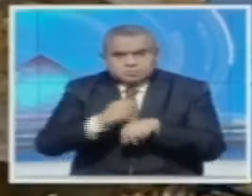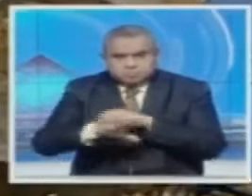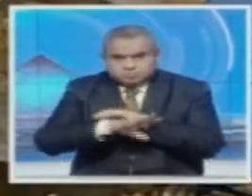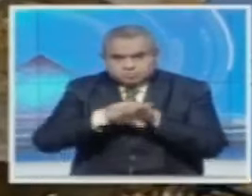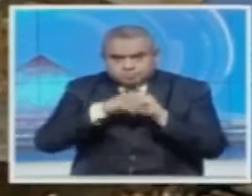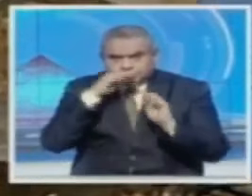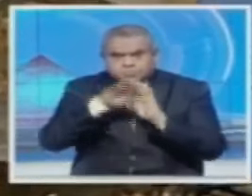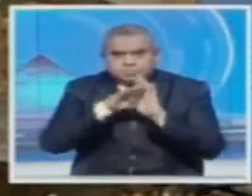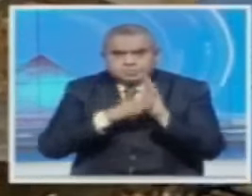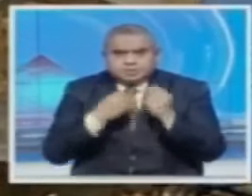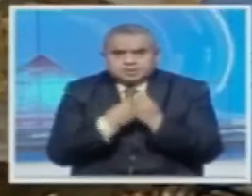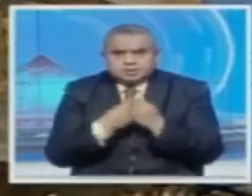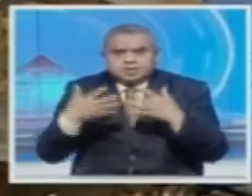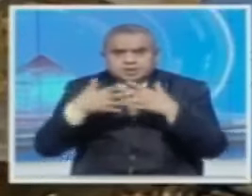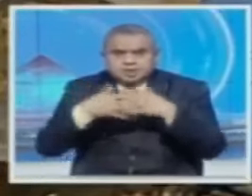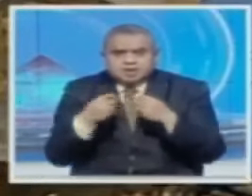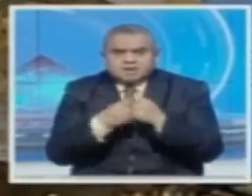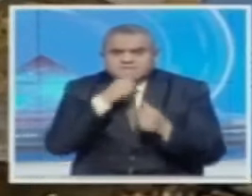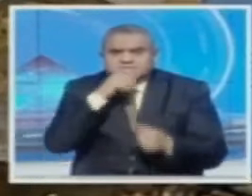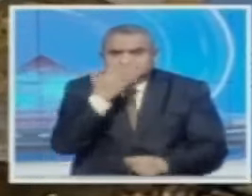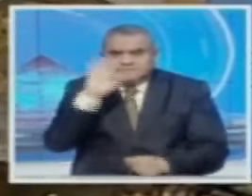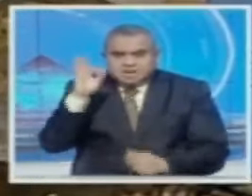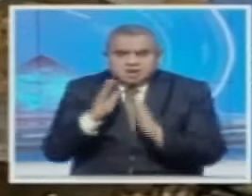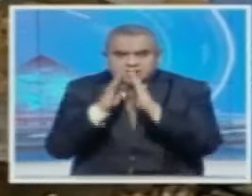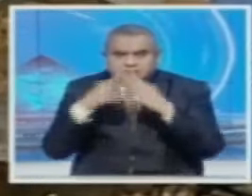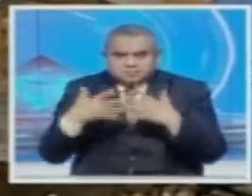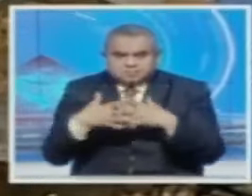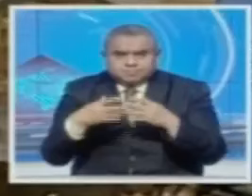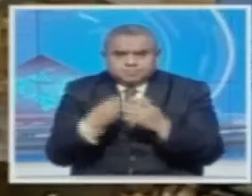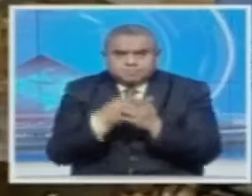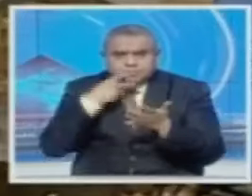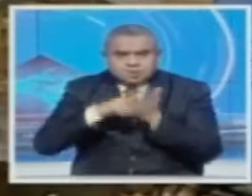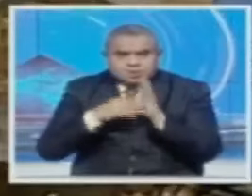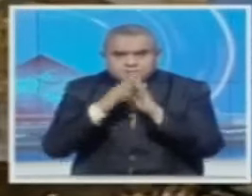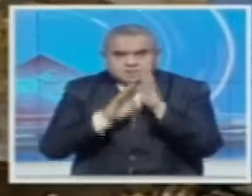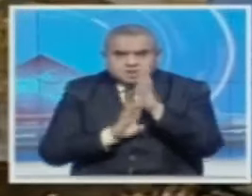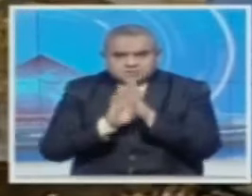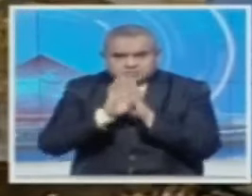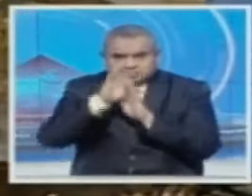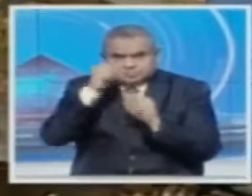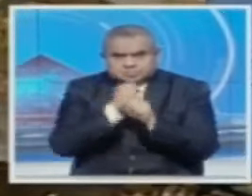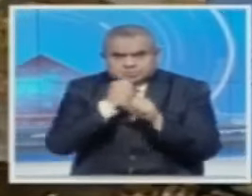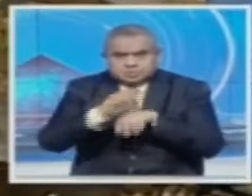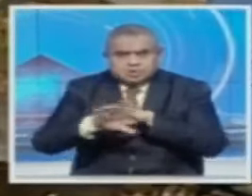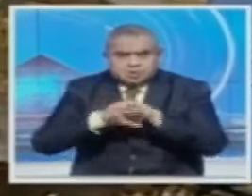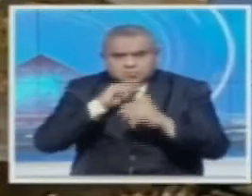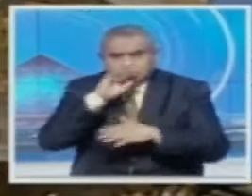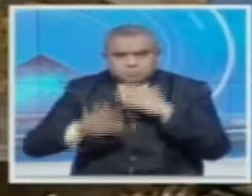سجل العلاقات المصرية الفرنسية، وتؤكد أهمية الدور المصري في منطقة أصبحت